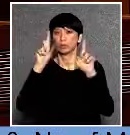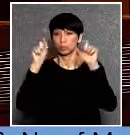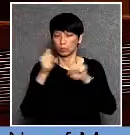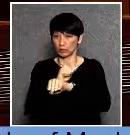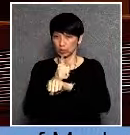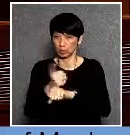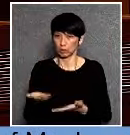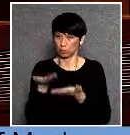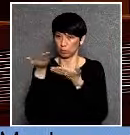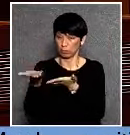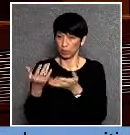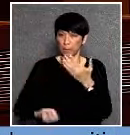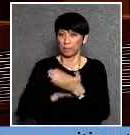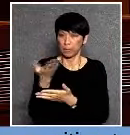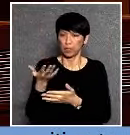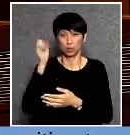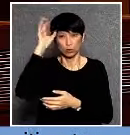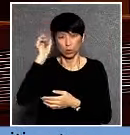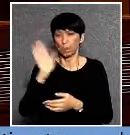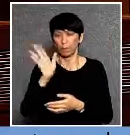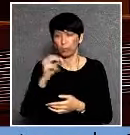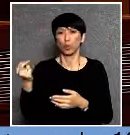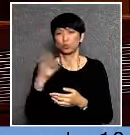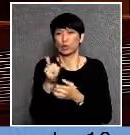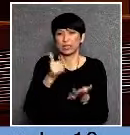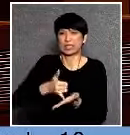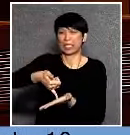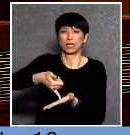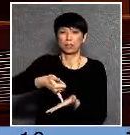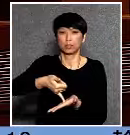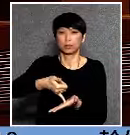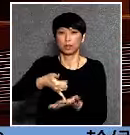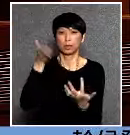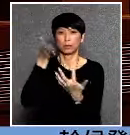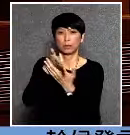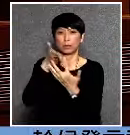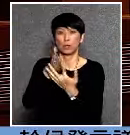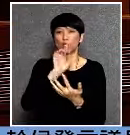咧，你表達你意見啦。你唔好再起身插話，